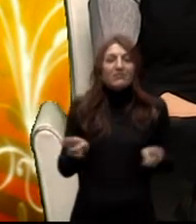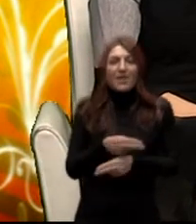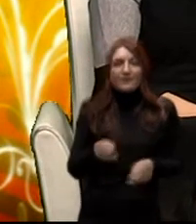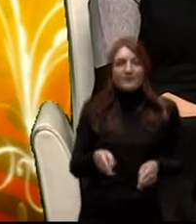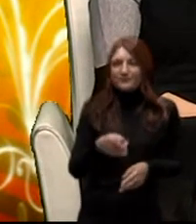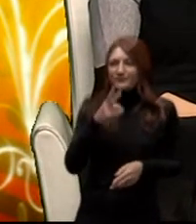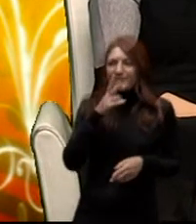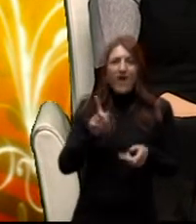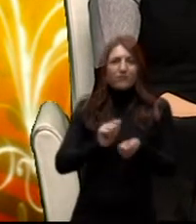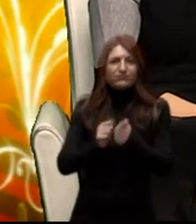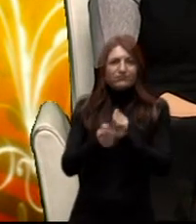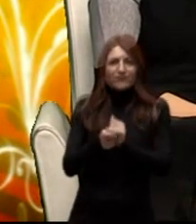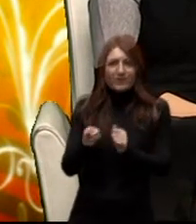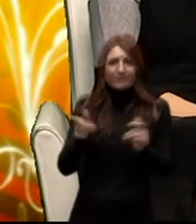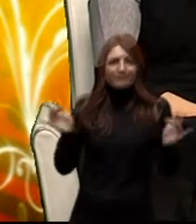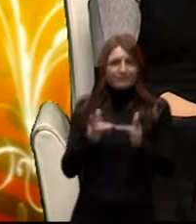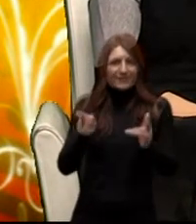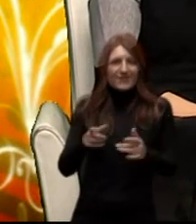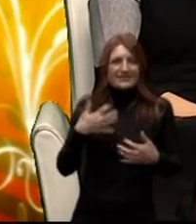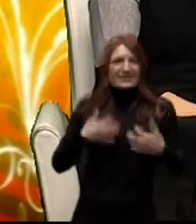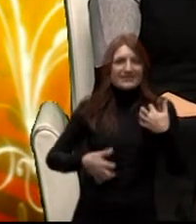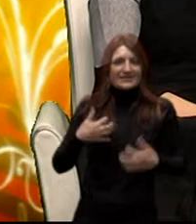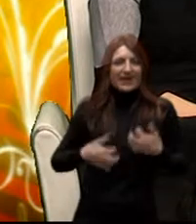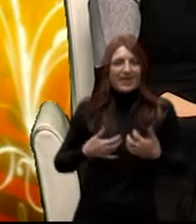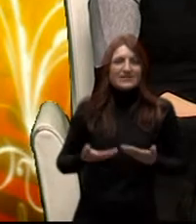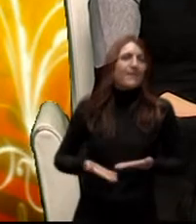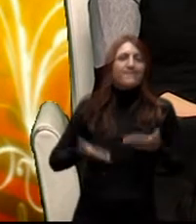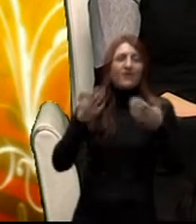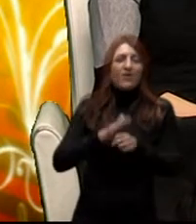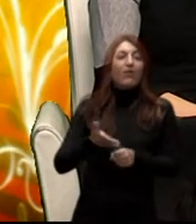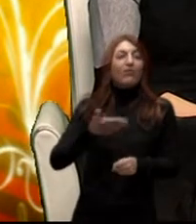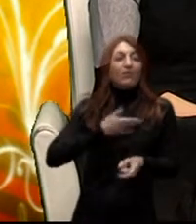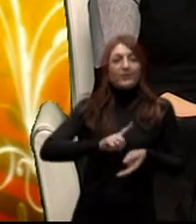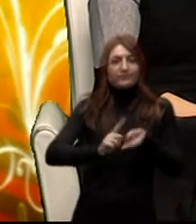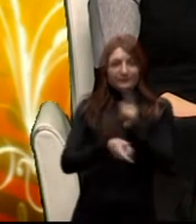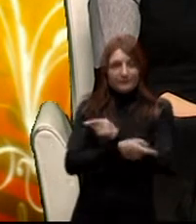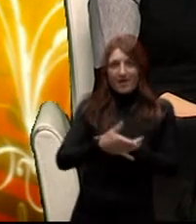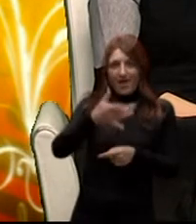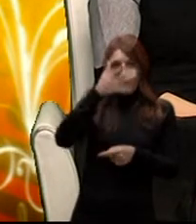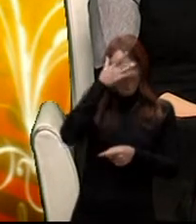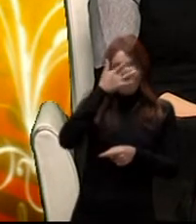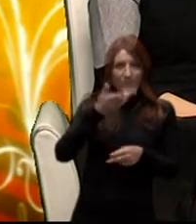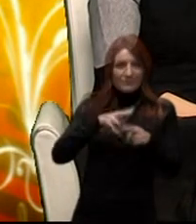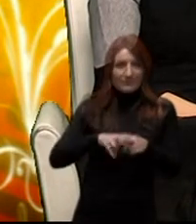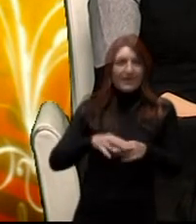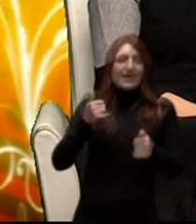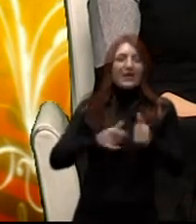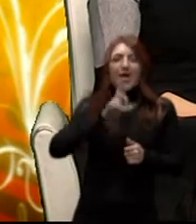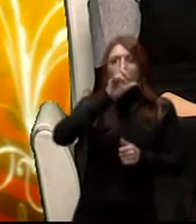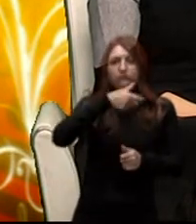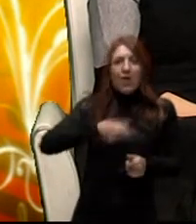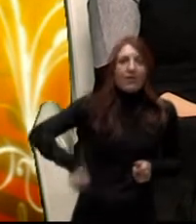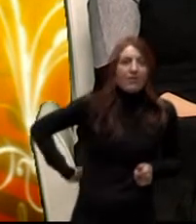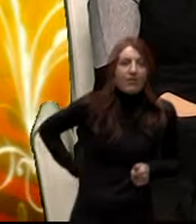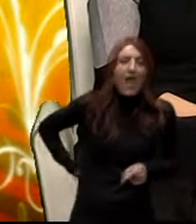sa stresom ili reakcija na stres ili preopterećenost daju ili glavobolju kao projekciju ili bol u leđima. To vam je